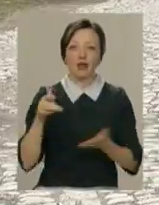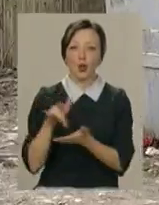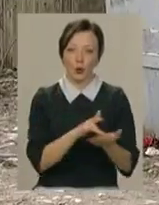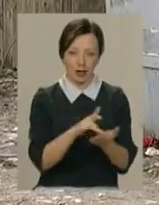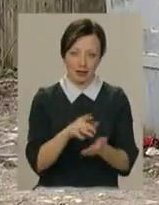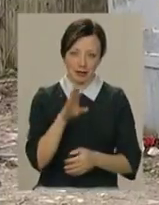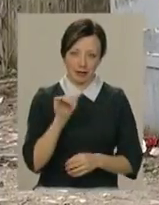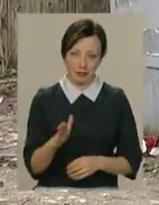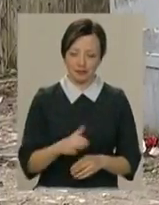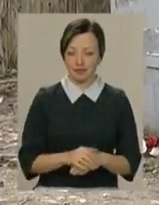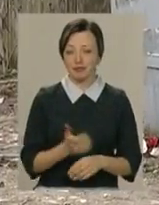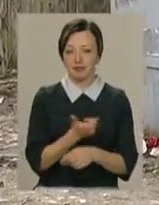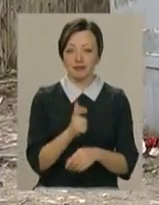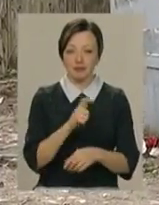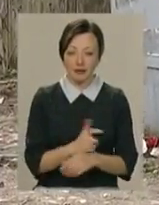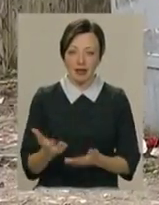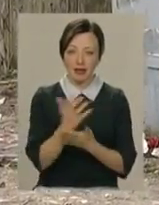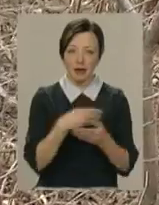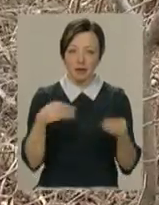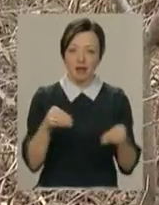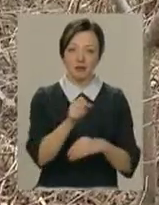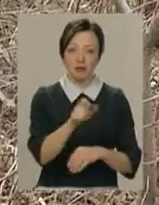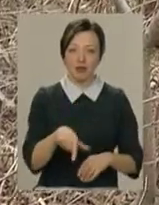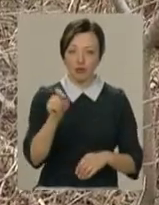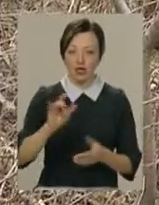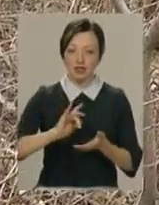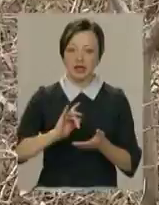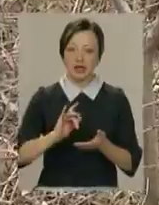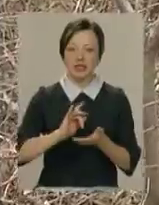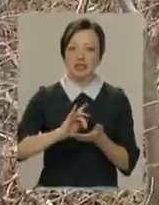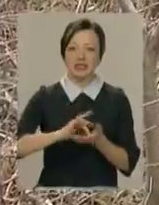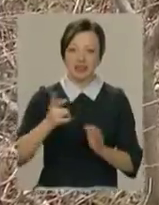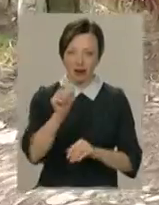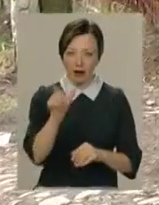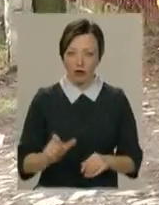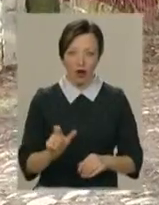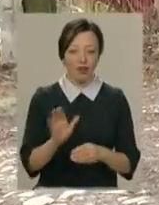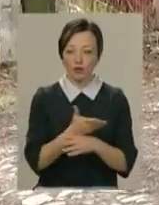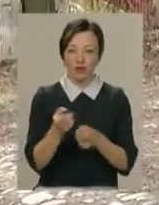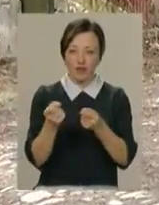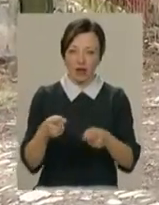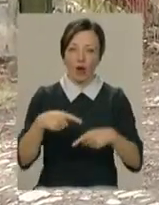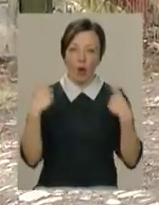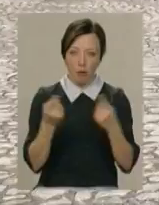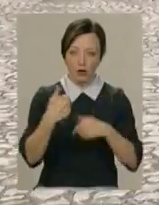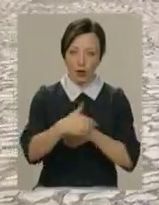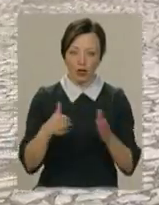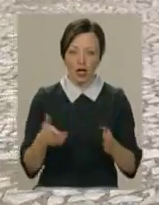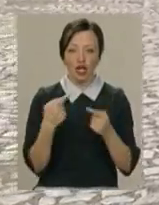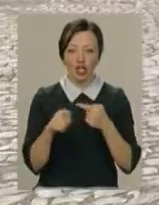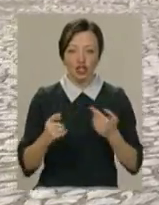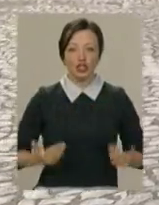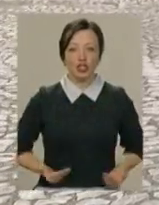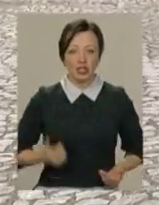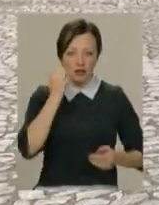туристів. Найбільше чоловік визбирує після туристів пластикових пляшок і склянок. Пан Ярослав не сортує сміття і викидає його у звичайні контейнери. Інший житель